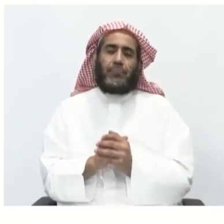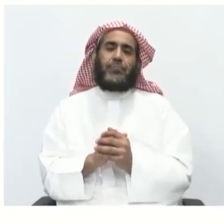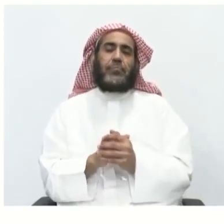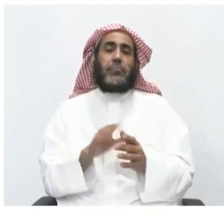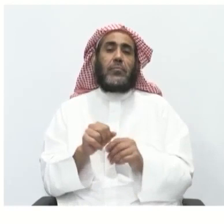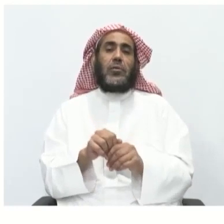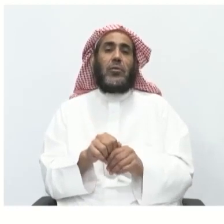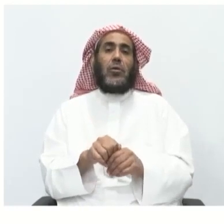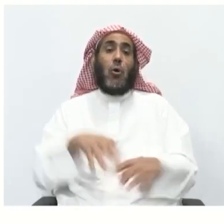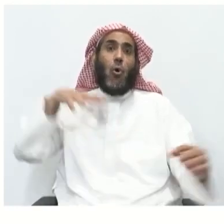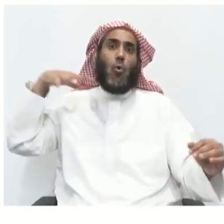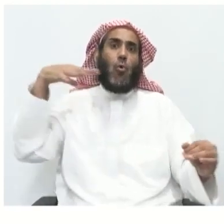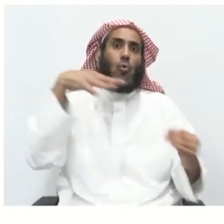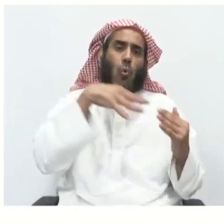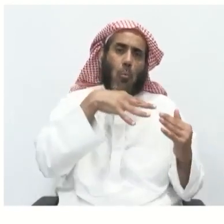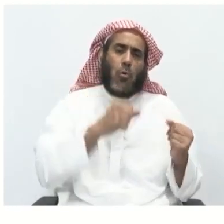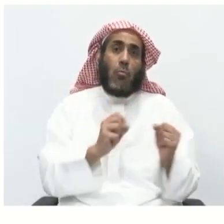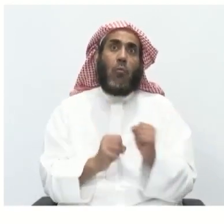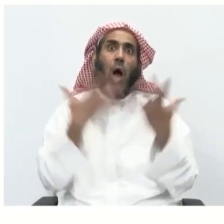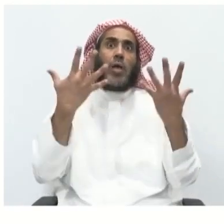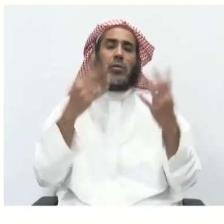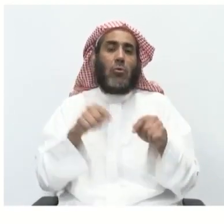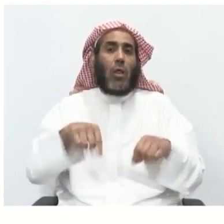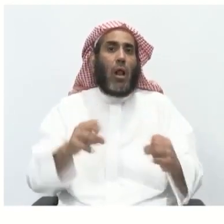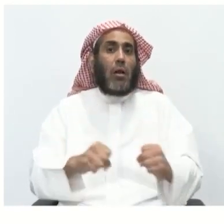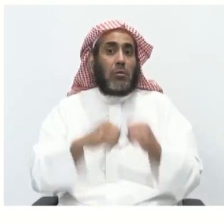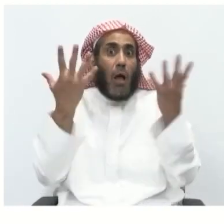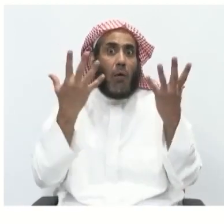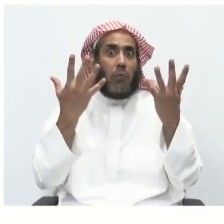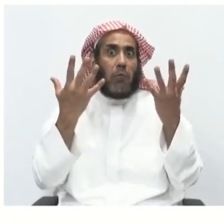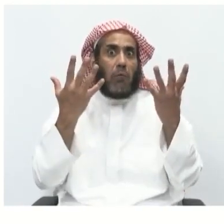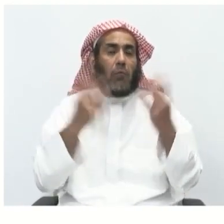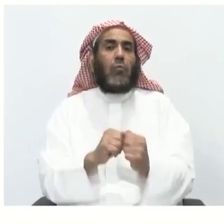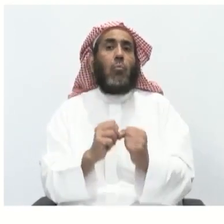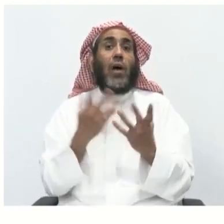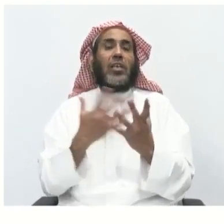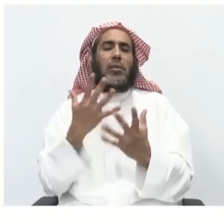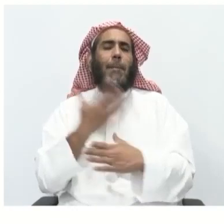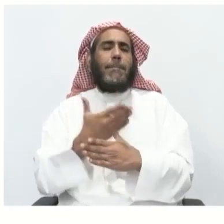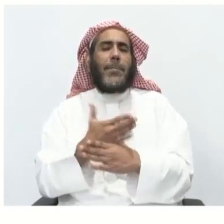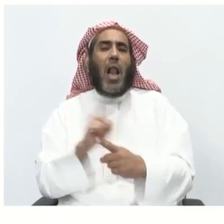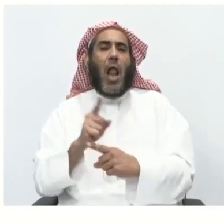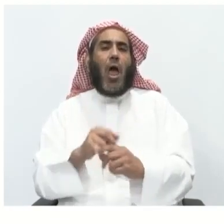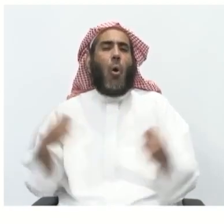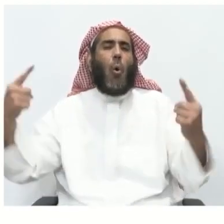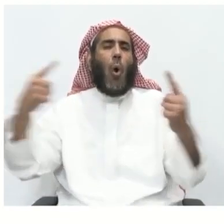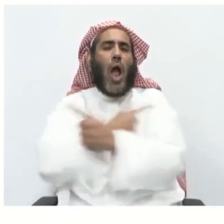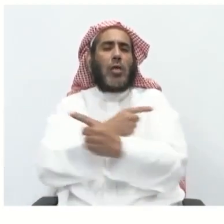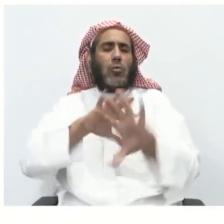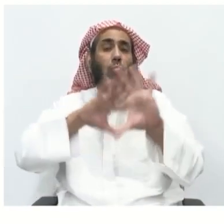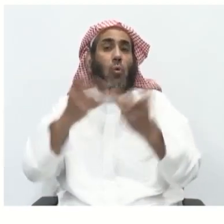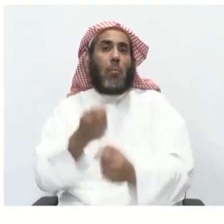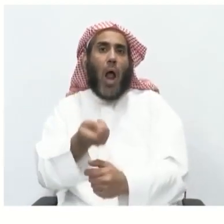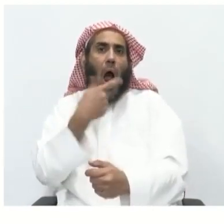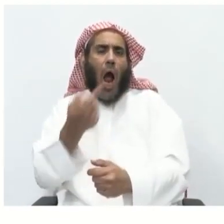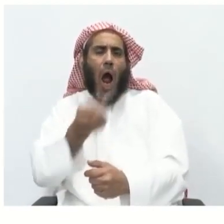هجوم مفاجئ يعد هذا الاكتشاف مفاجاه لماذا لانه عكس معظم الادويه